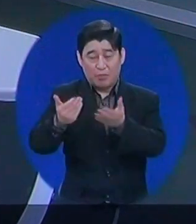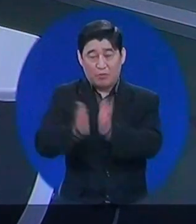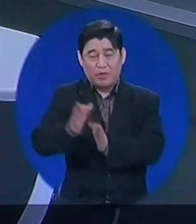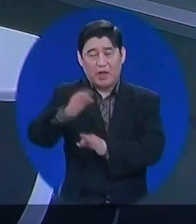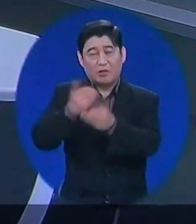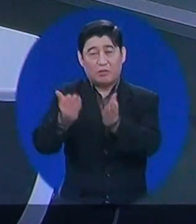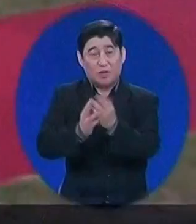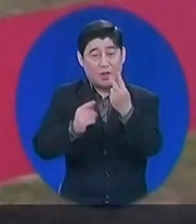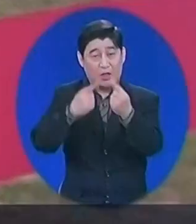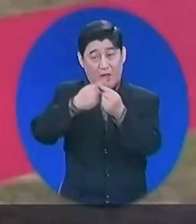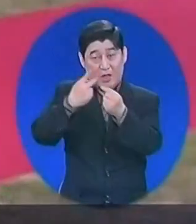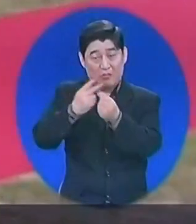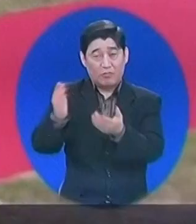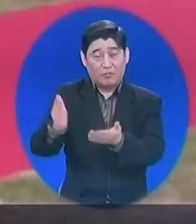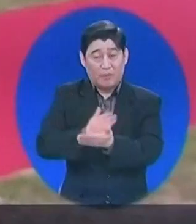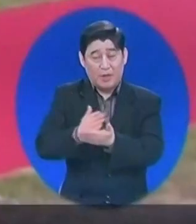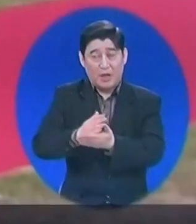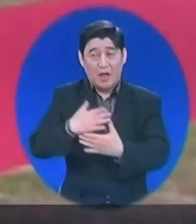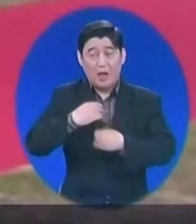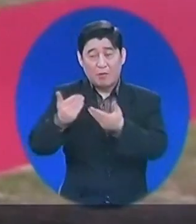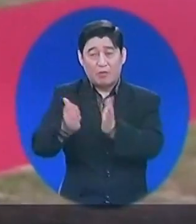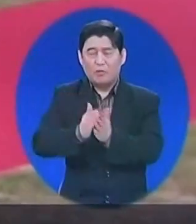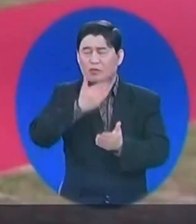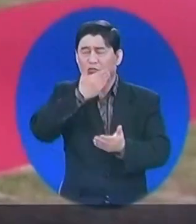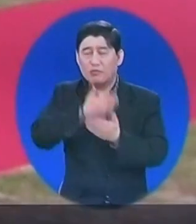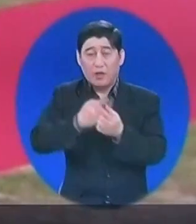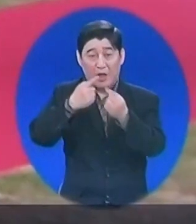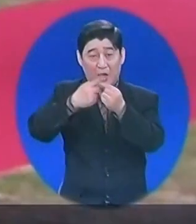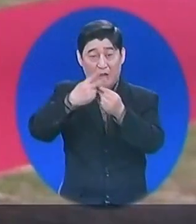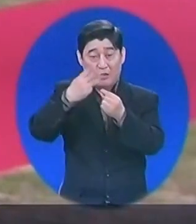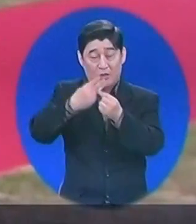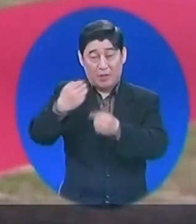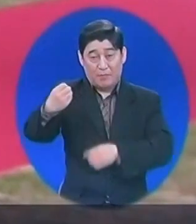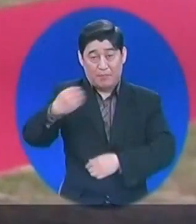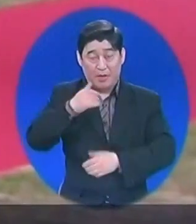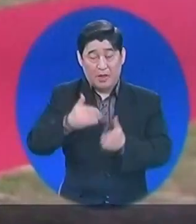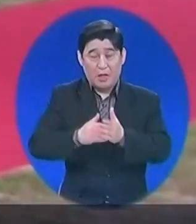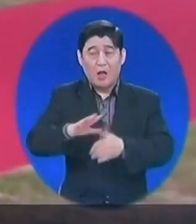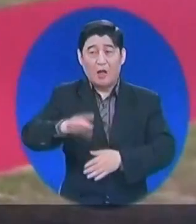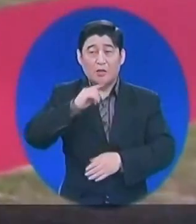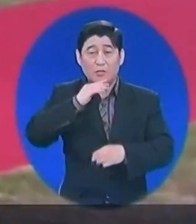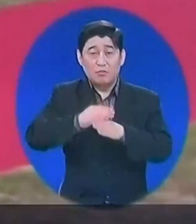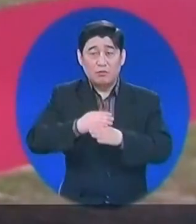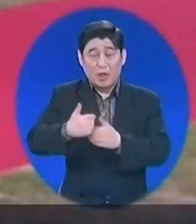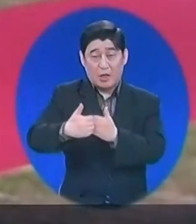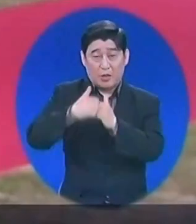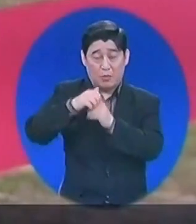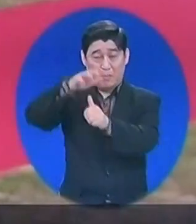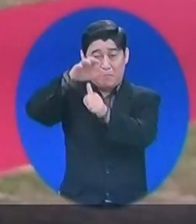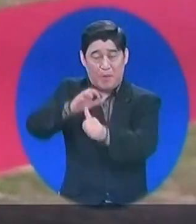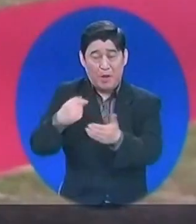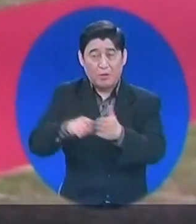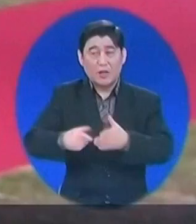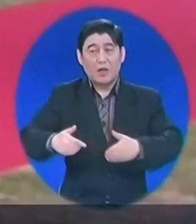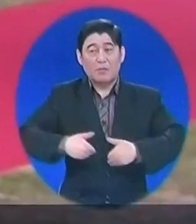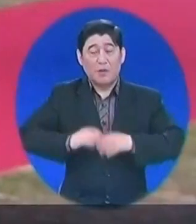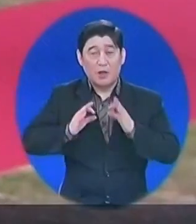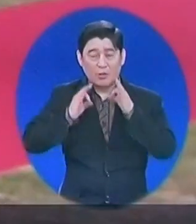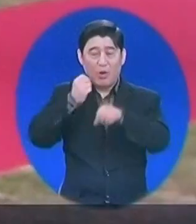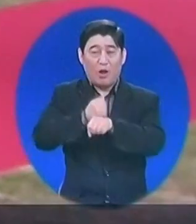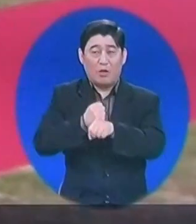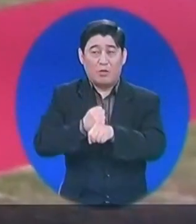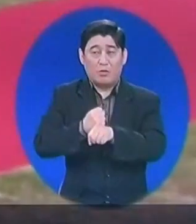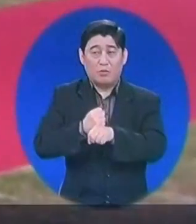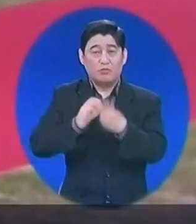분야와 경제 분야 두 가지로 나눌 수 있겠습니다. 안보 분야에선 중요한 것세 가지 얘기가 나왔습니다. 먼저 북한의 도발 억제를 위해서 필요한 노력을